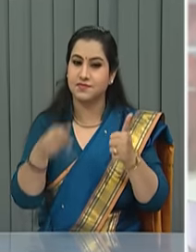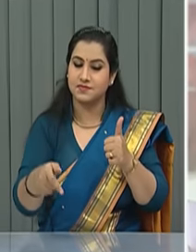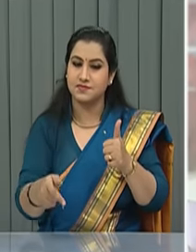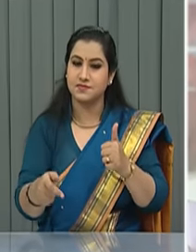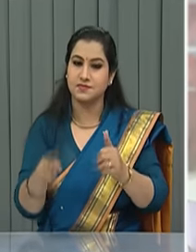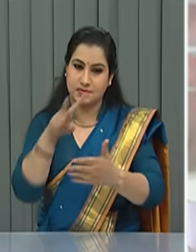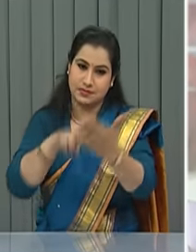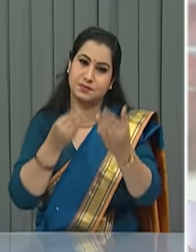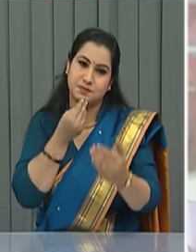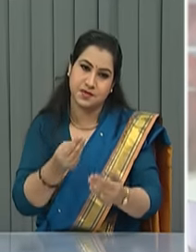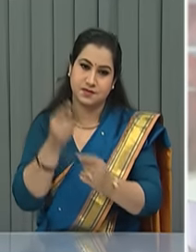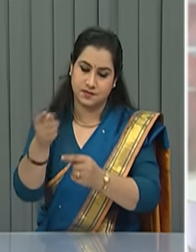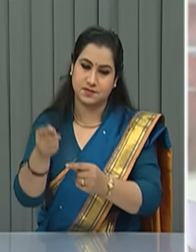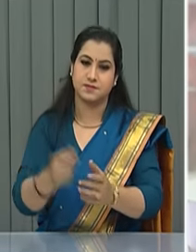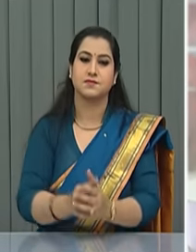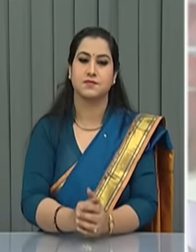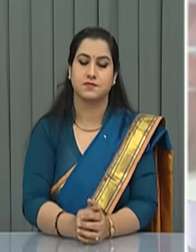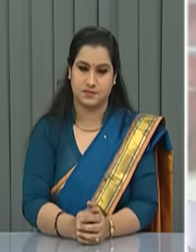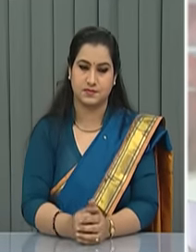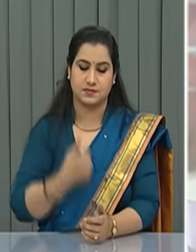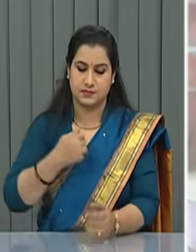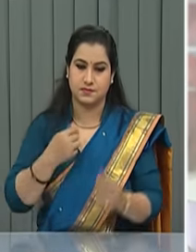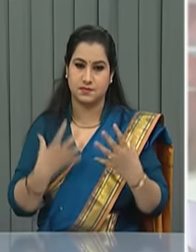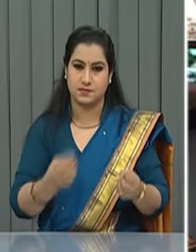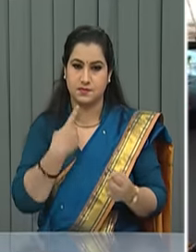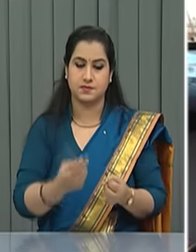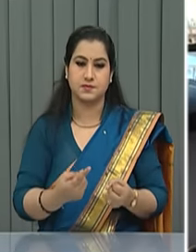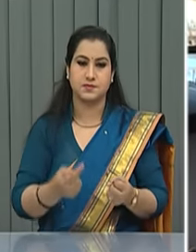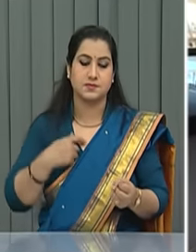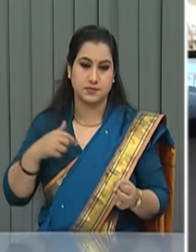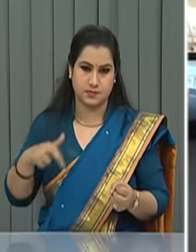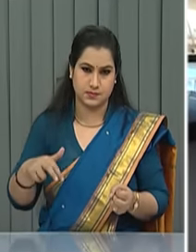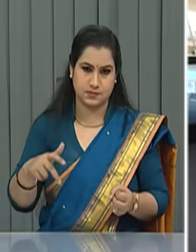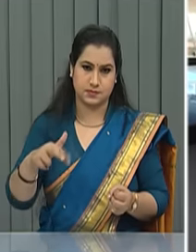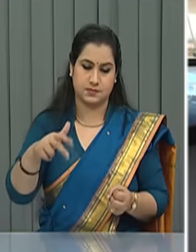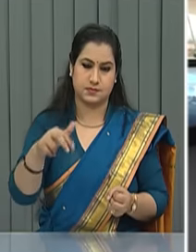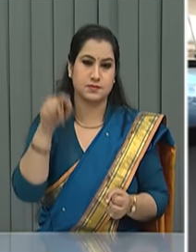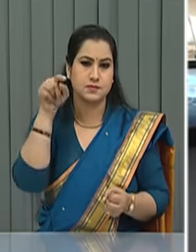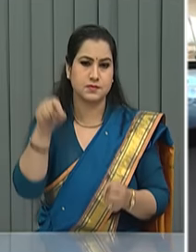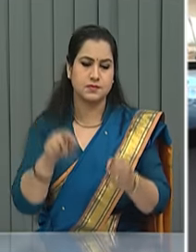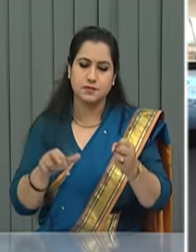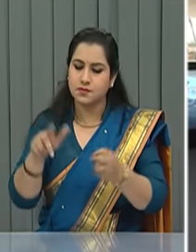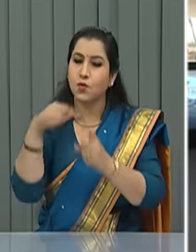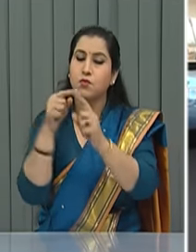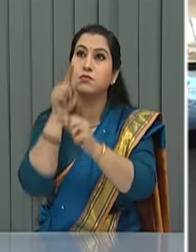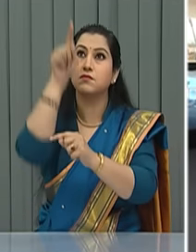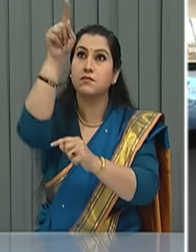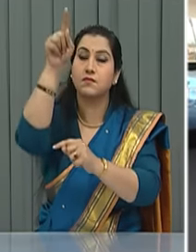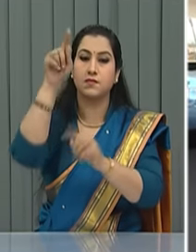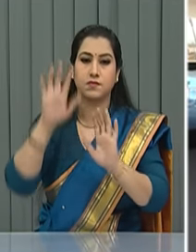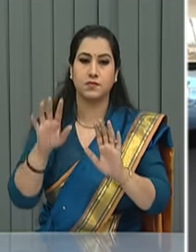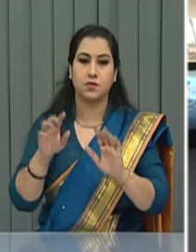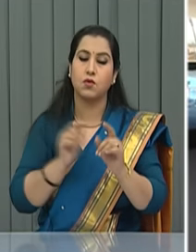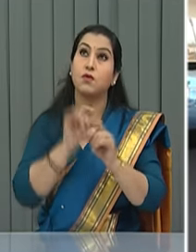सुनाएंगे। तो है जो बोल है वो ये है कि सीढ़ियां वो चढ़ते हैं जिन्हें छत पे जाना हो, जिन्हें आसमान छूना है वो